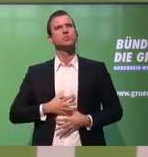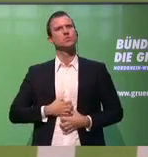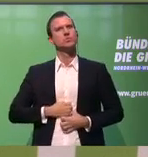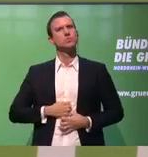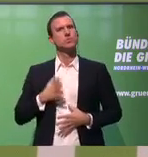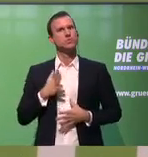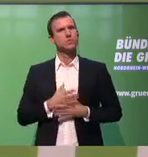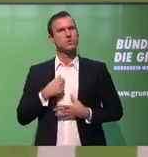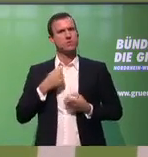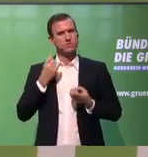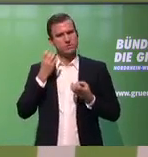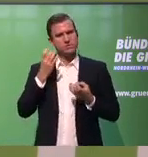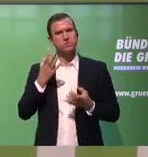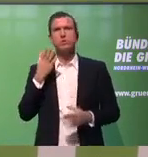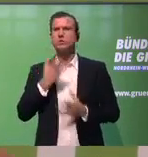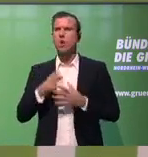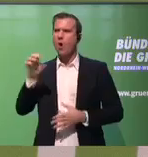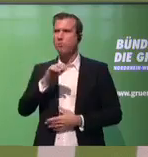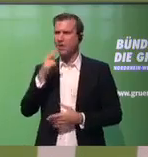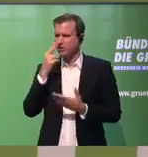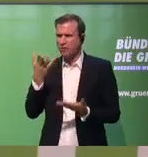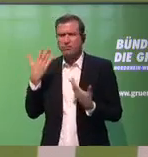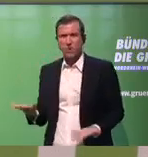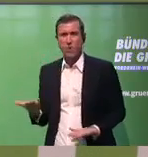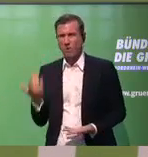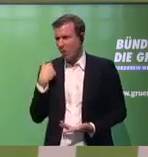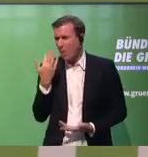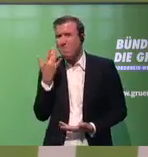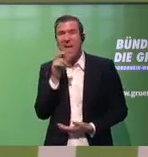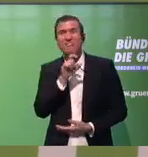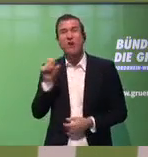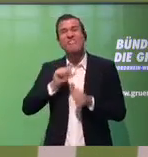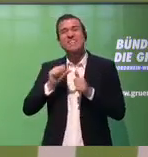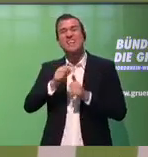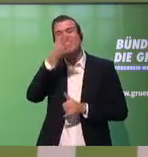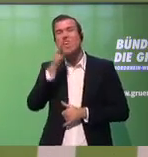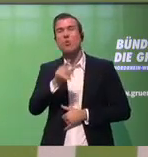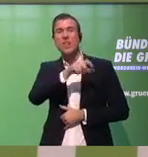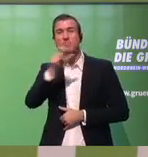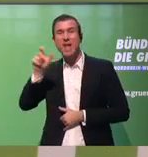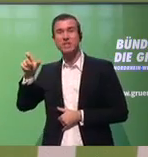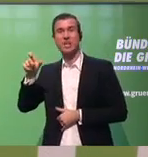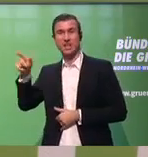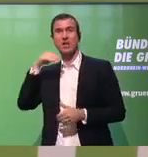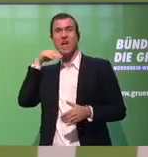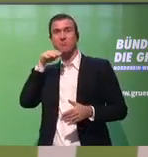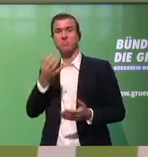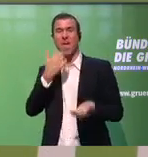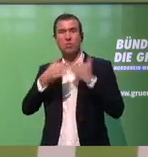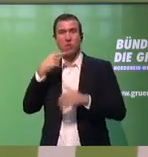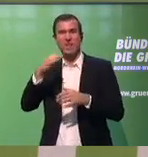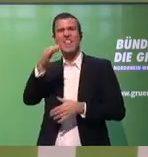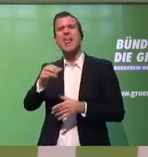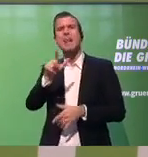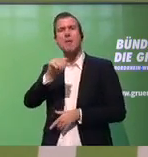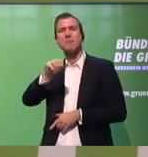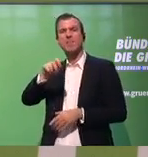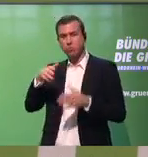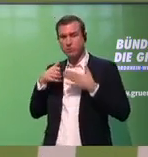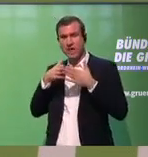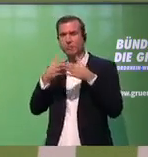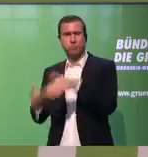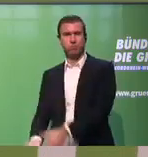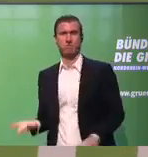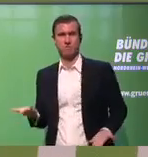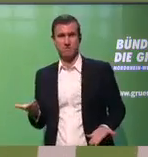angucken, was in Europa passiert, ne? Vor wenigen Wochen erst sind fast 400 Menschen ertrunken vor Lampedusa. Da gab es einen großen Aufschrei.